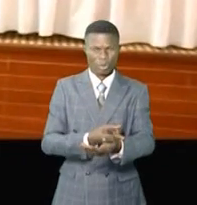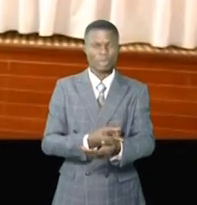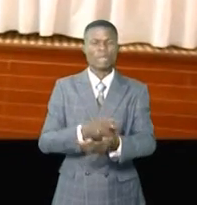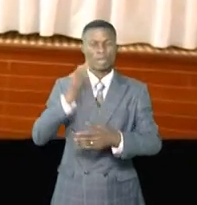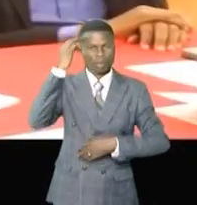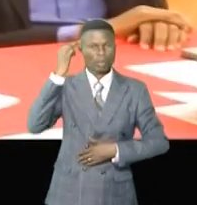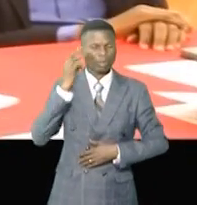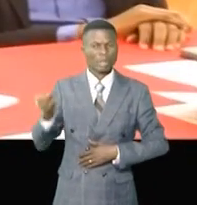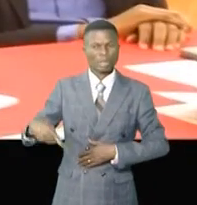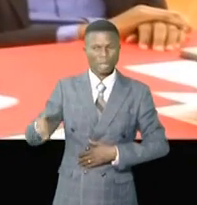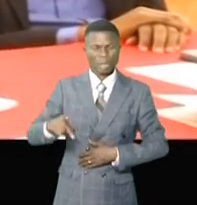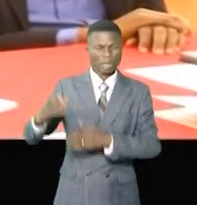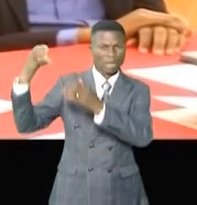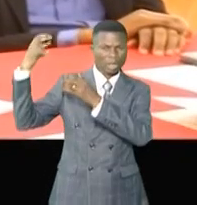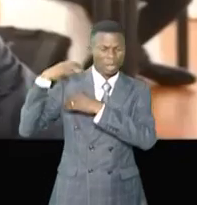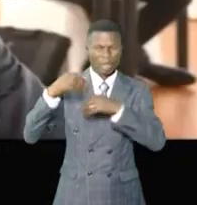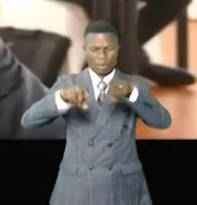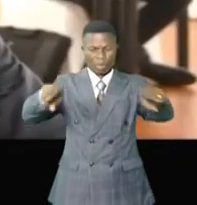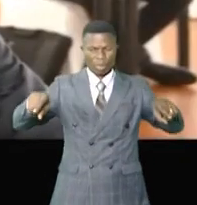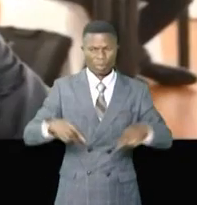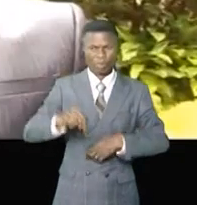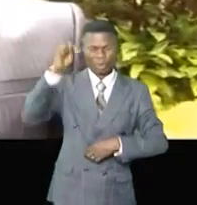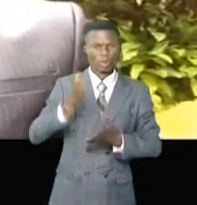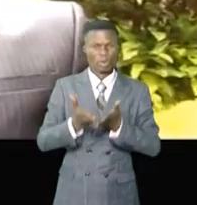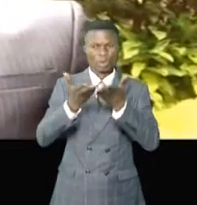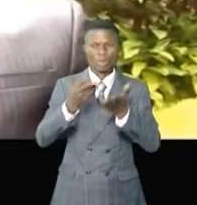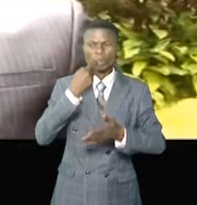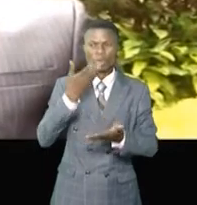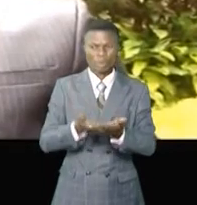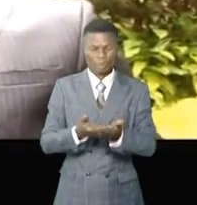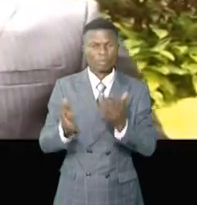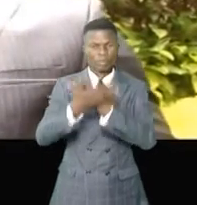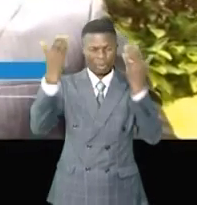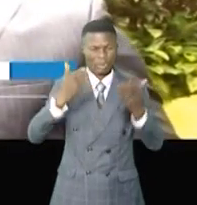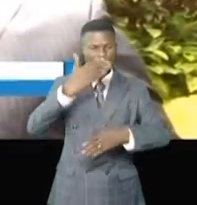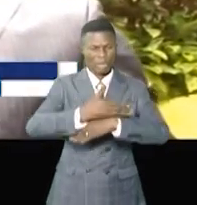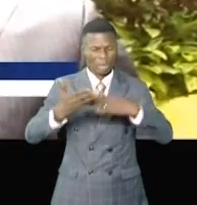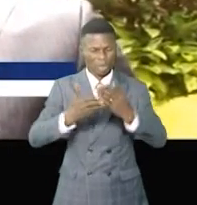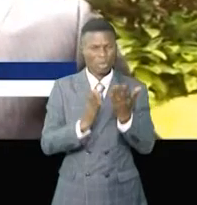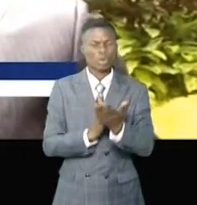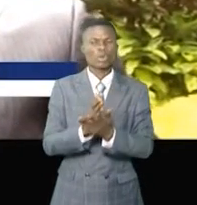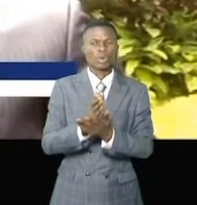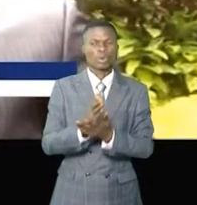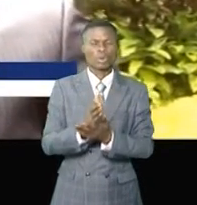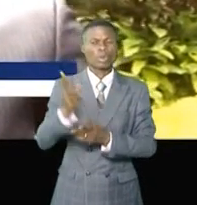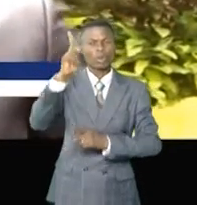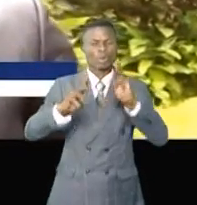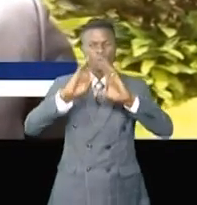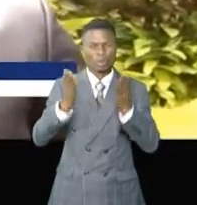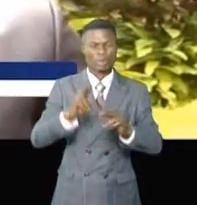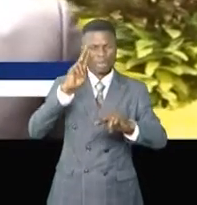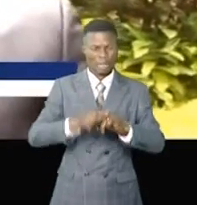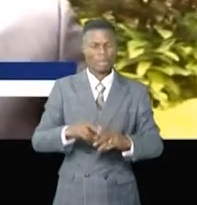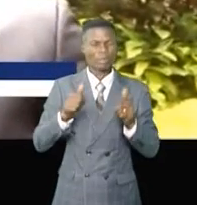entendre le ministre provincial en charge de l'urbanisme du Nord Kivu. Les villes doivent être urbanisées en amont pour que les populations viennent